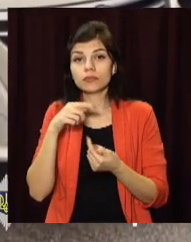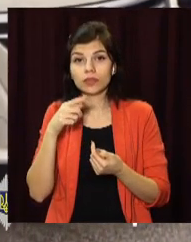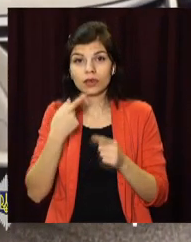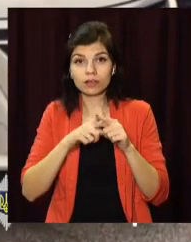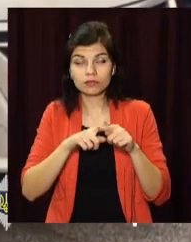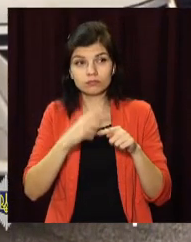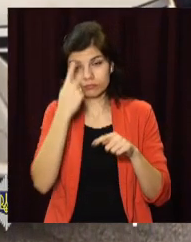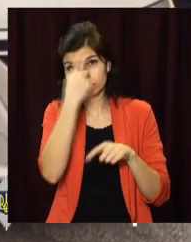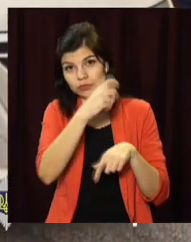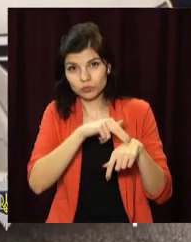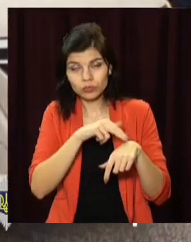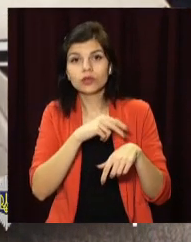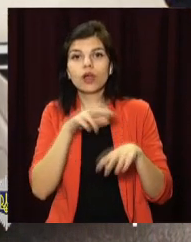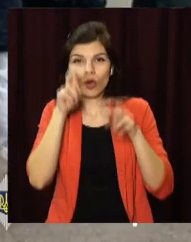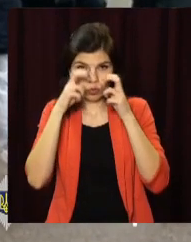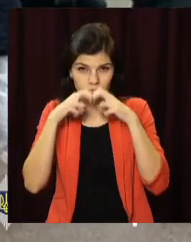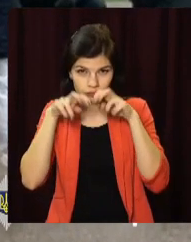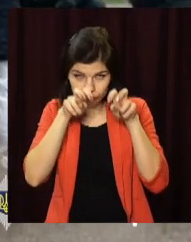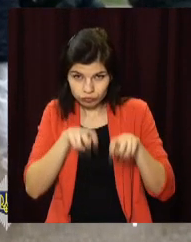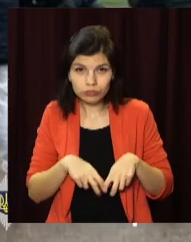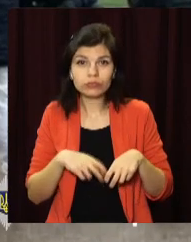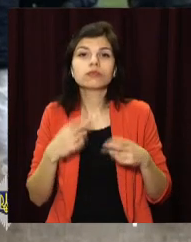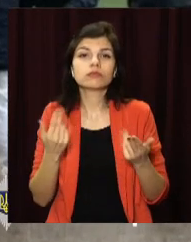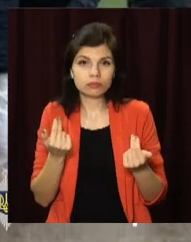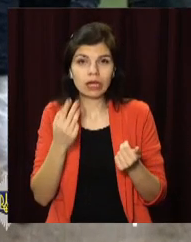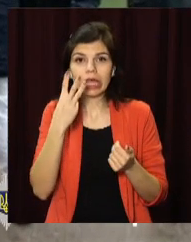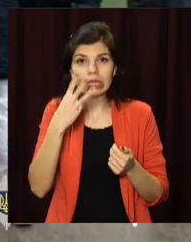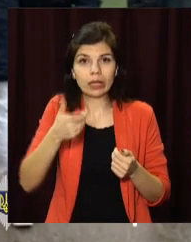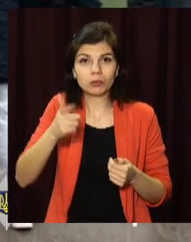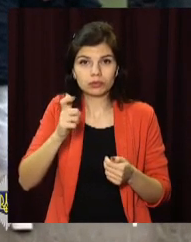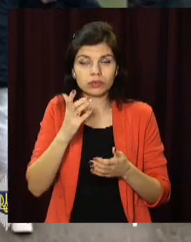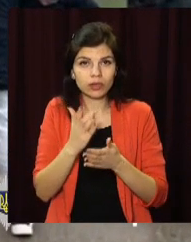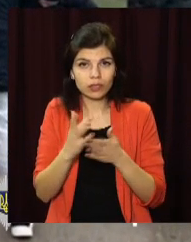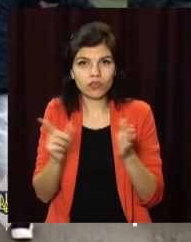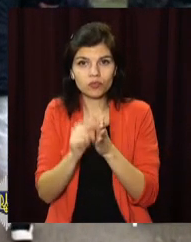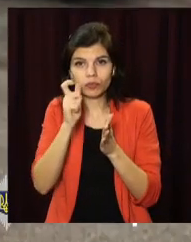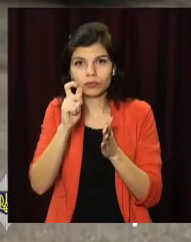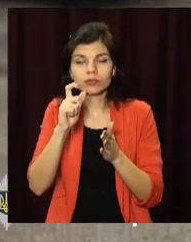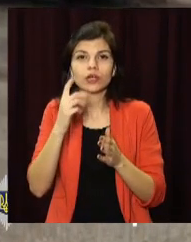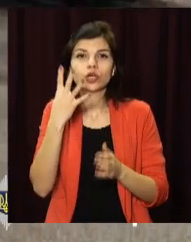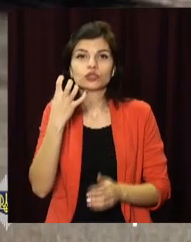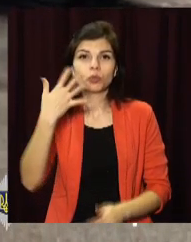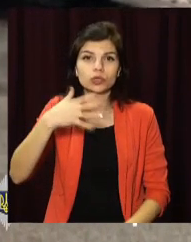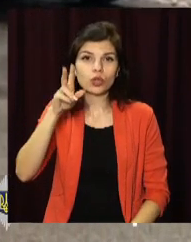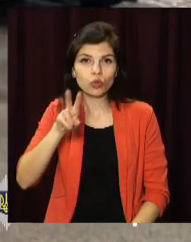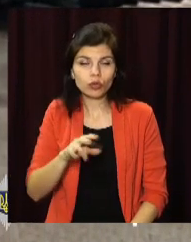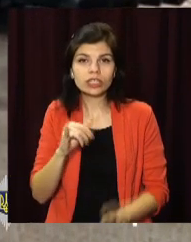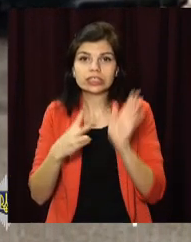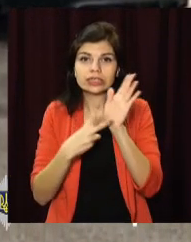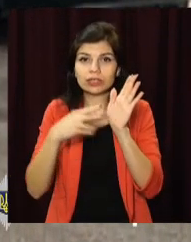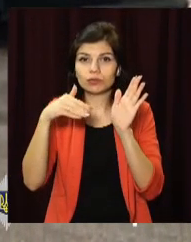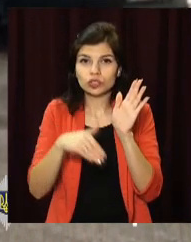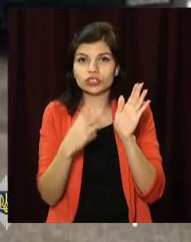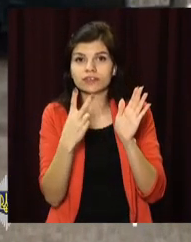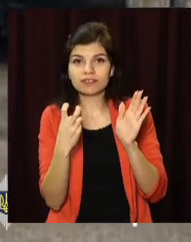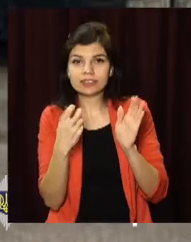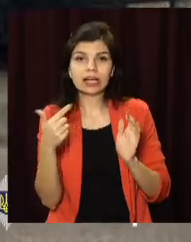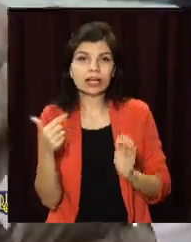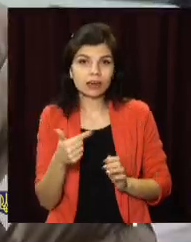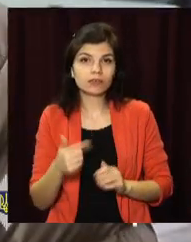а фігурантів затримали. Під час обшуку правоохоронці вилучили три пістолети. Пістолети з патронами – $450 та